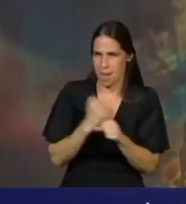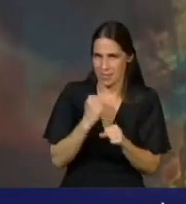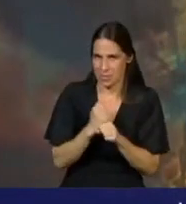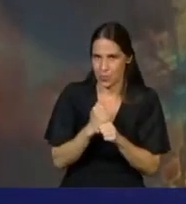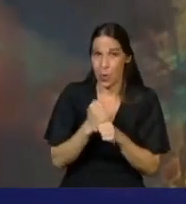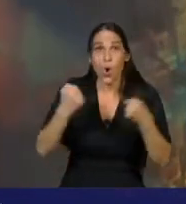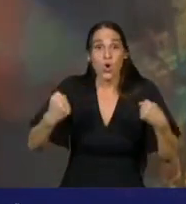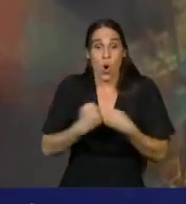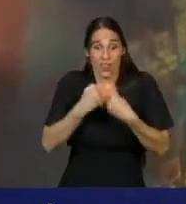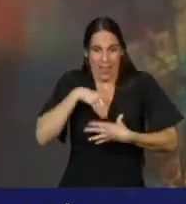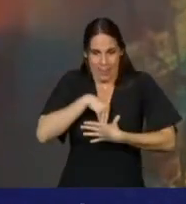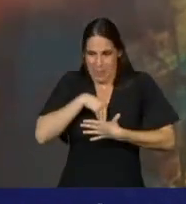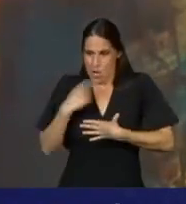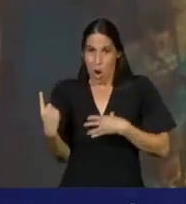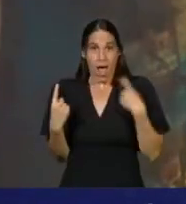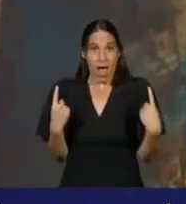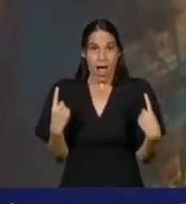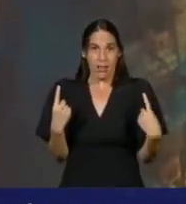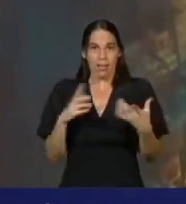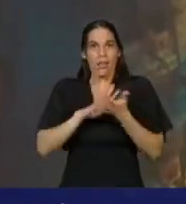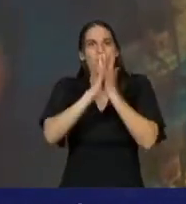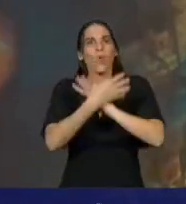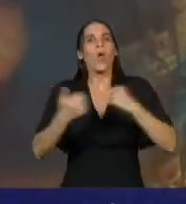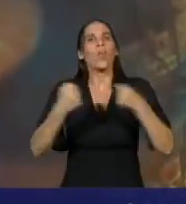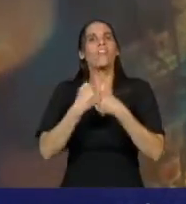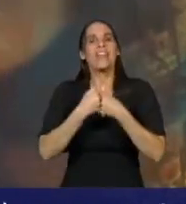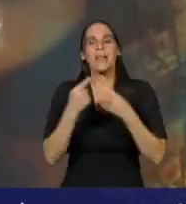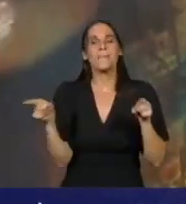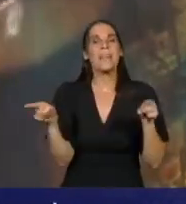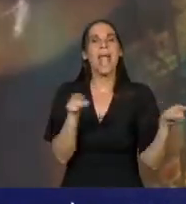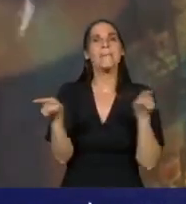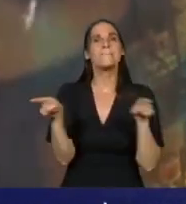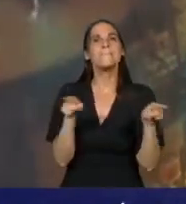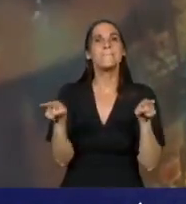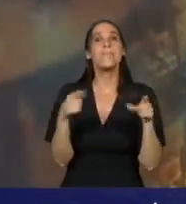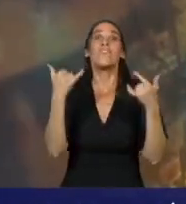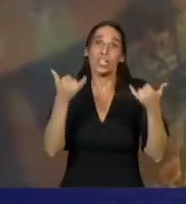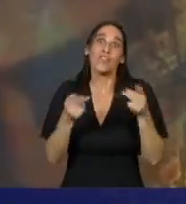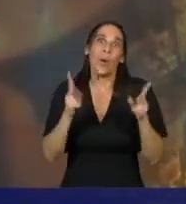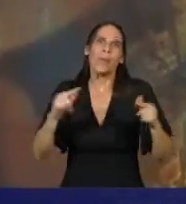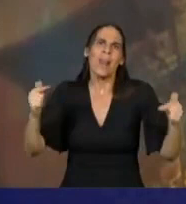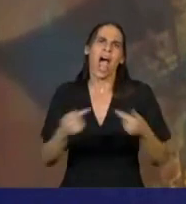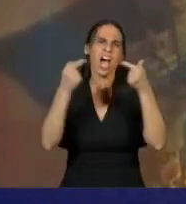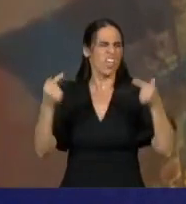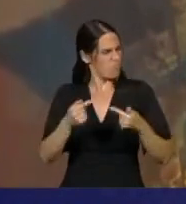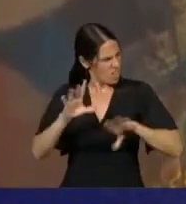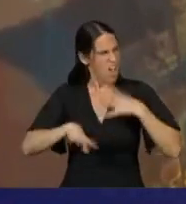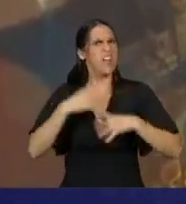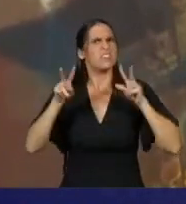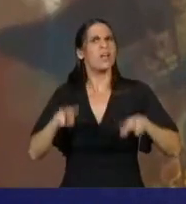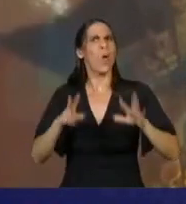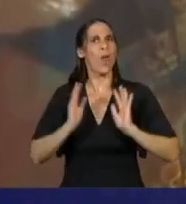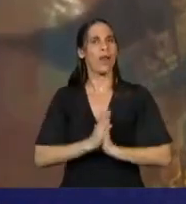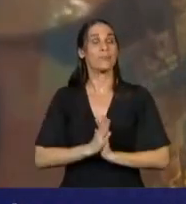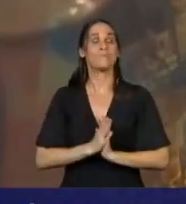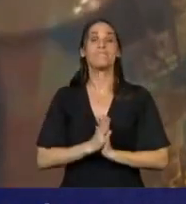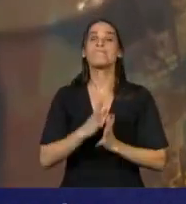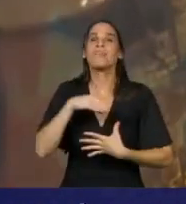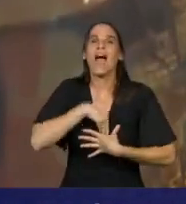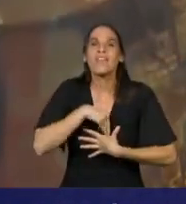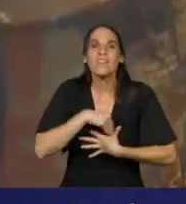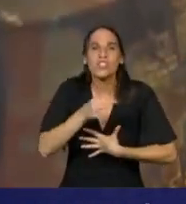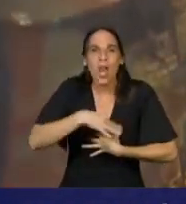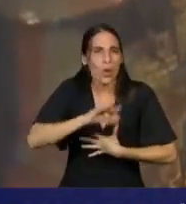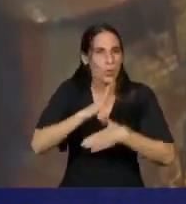הפכו קונפליקט פנימי של כל אחד מהם לקונפליקט חיצוני ביניהם. ועכשיו הם יכולים לריב בלב שלם ובכעס גדול. הנפש שלנו